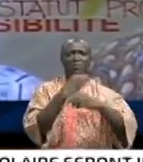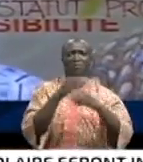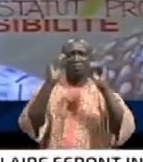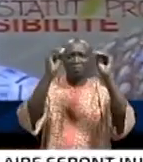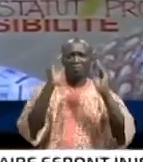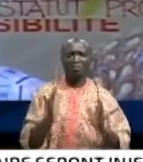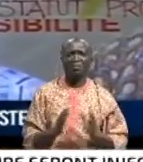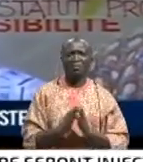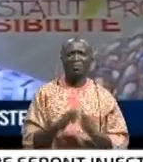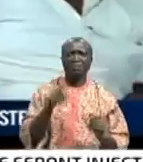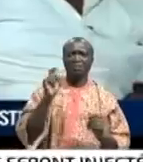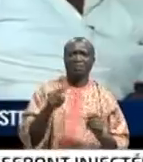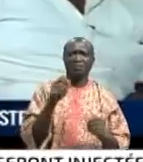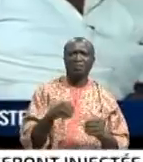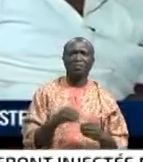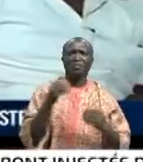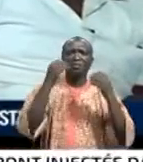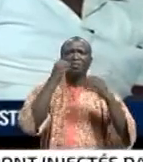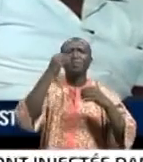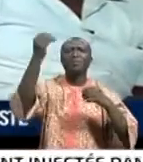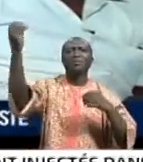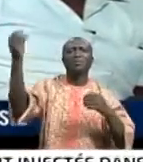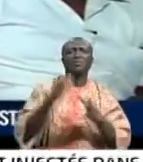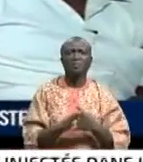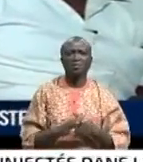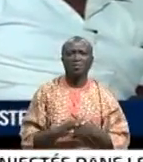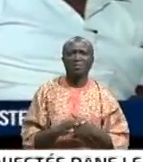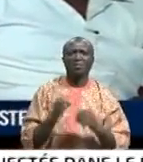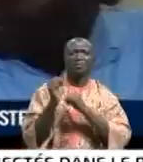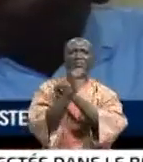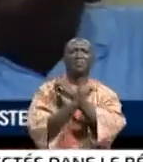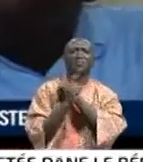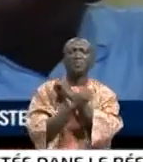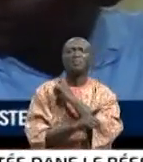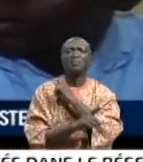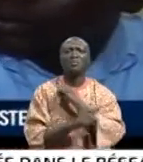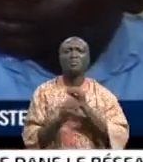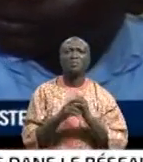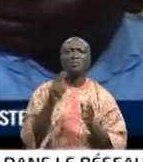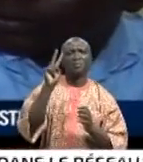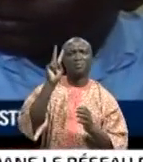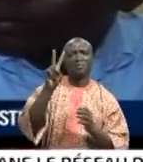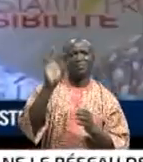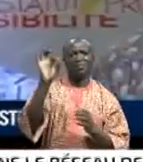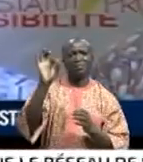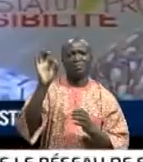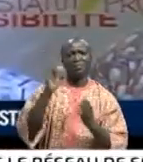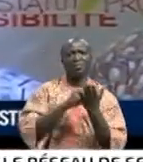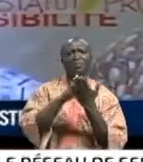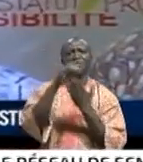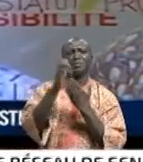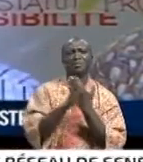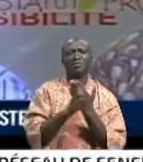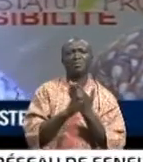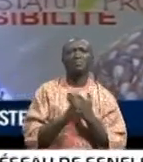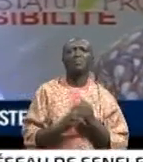qui doit officiellement se tenir au Sénégal le 29 octobre 1900